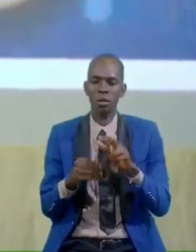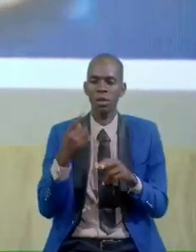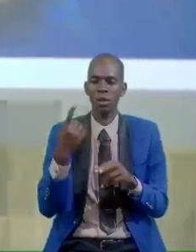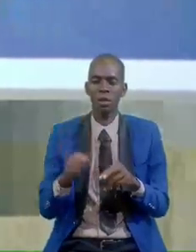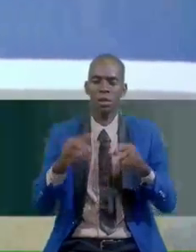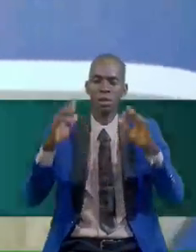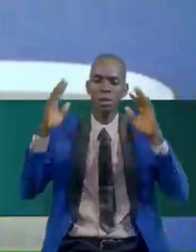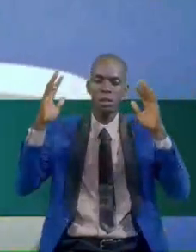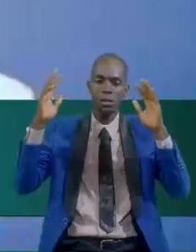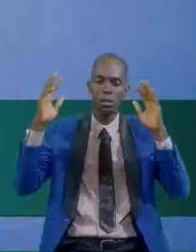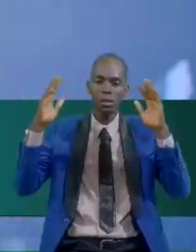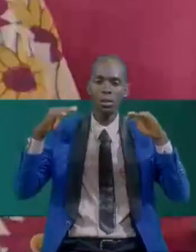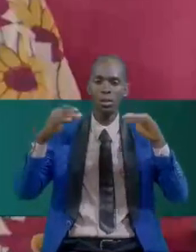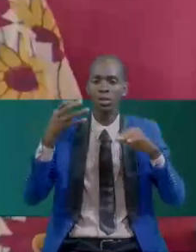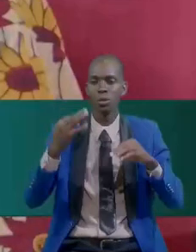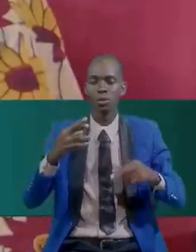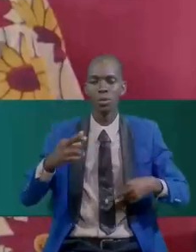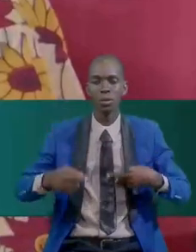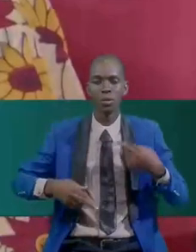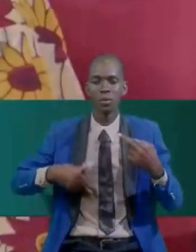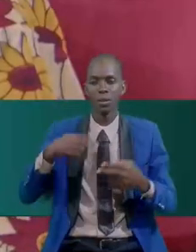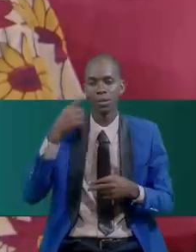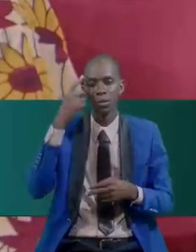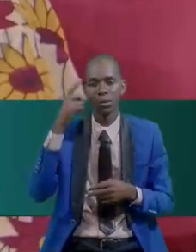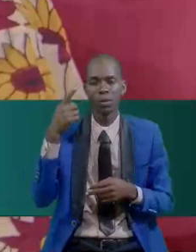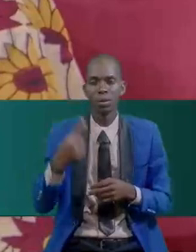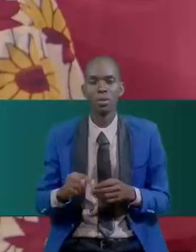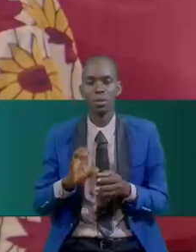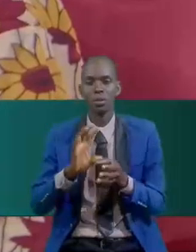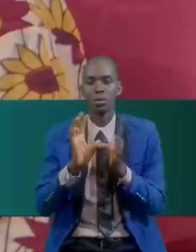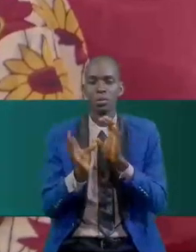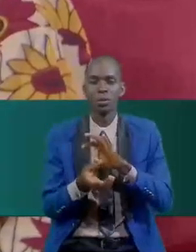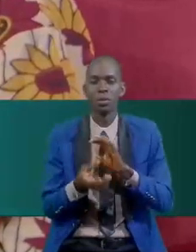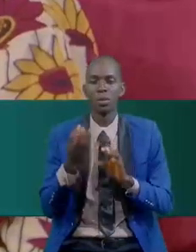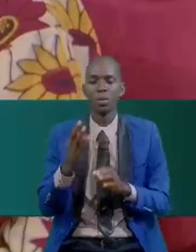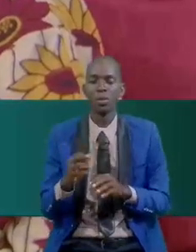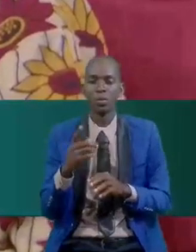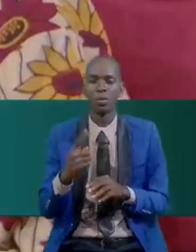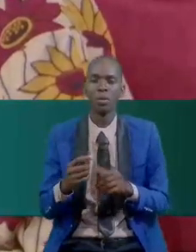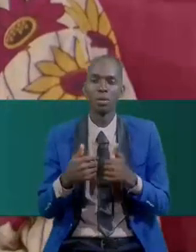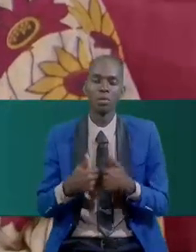la pluie du réveil pour la conversion des perdus.